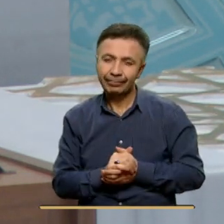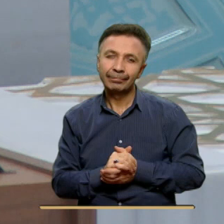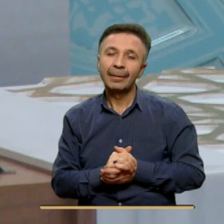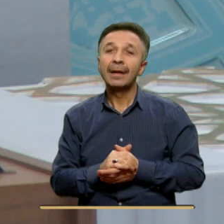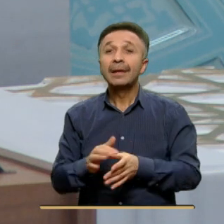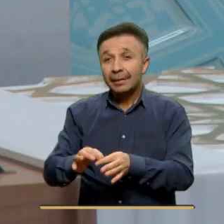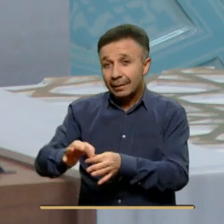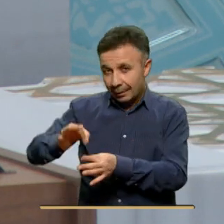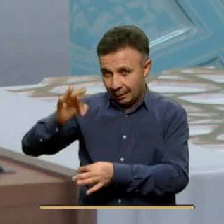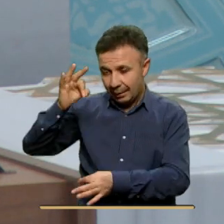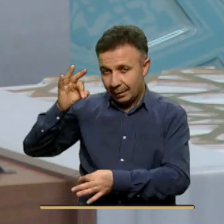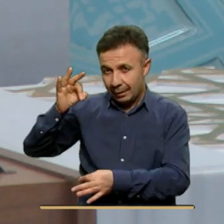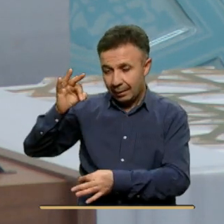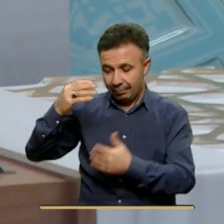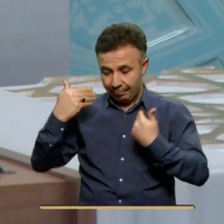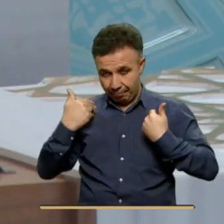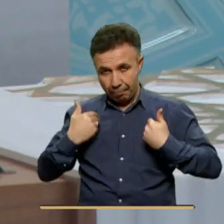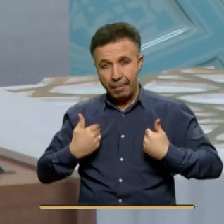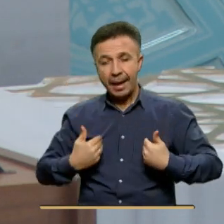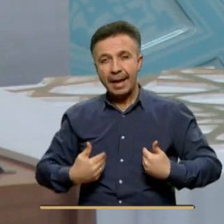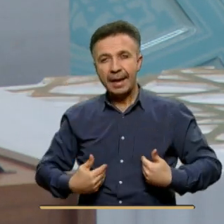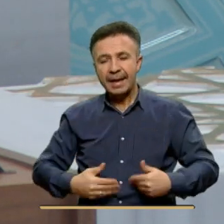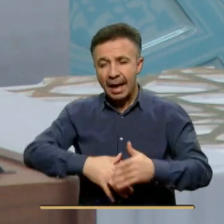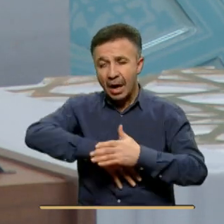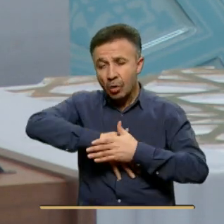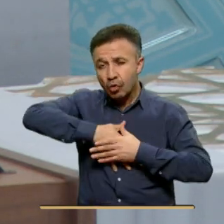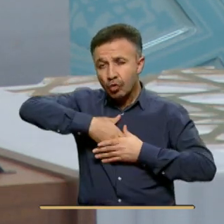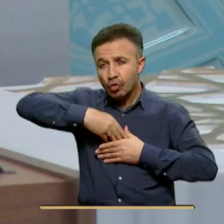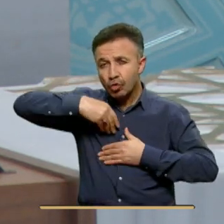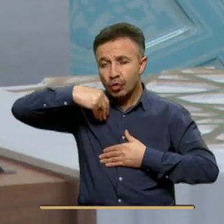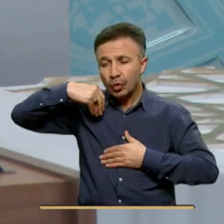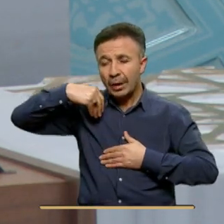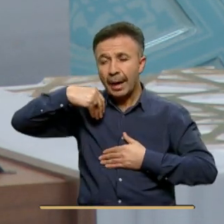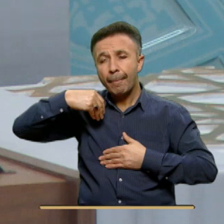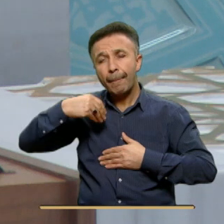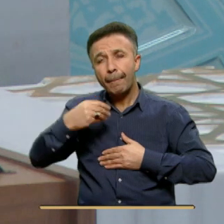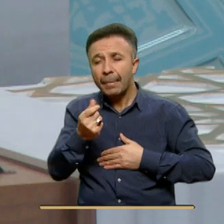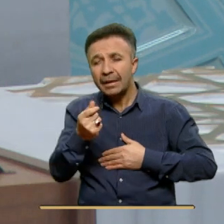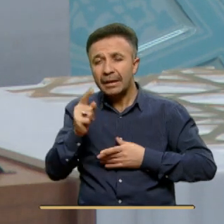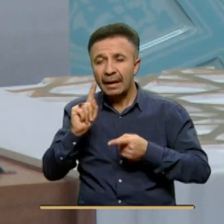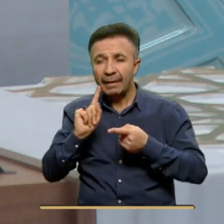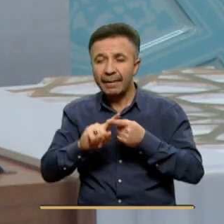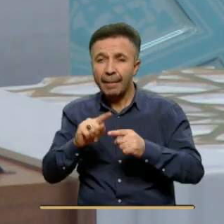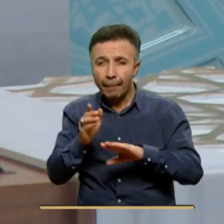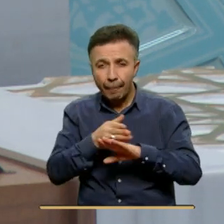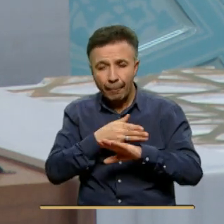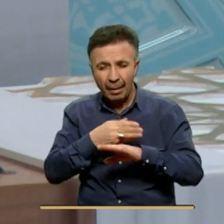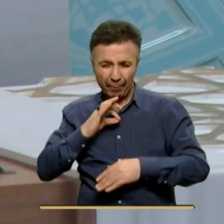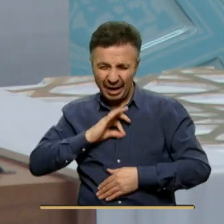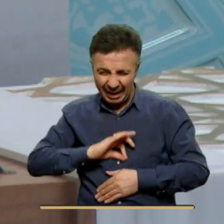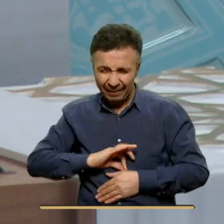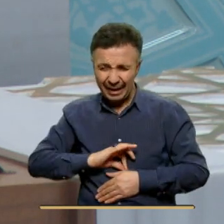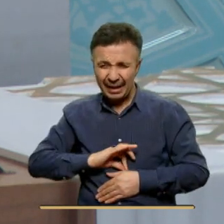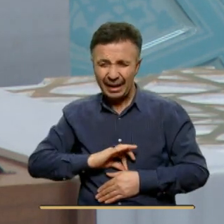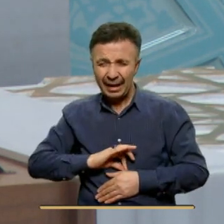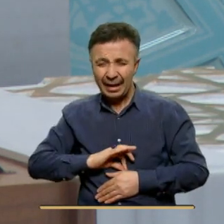insan bedeniyle, ruhuyla, maddi ve manevi çehresiyle